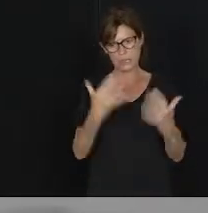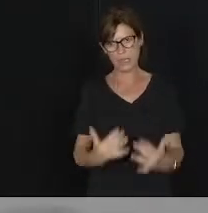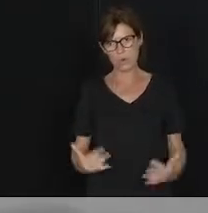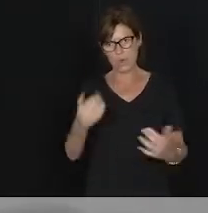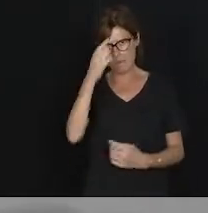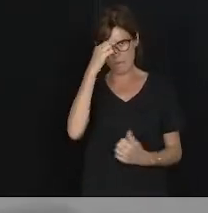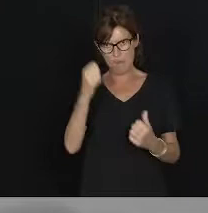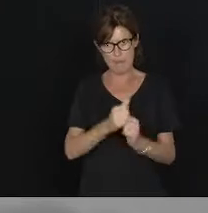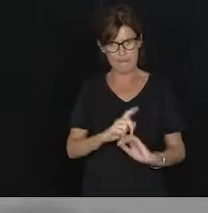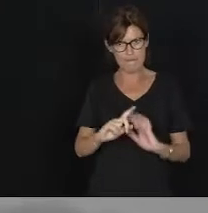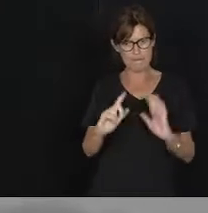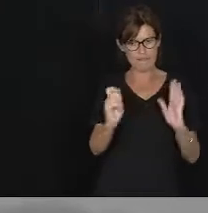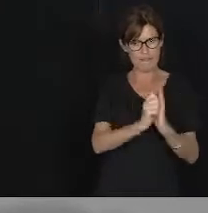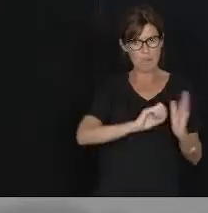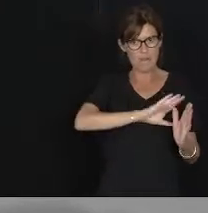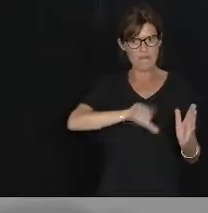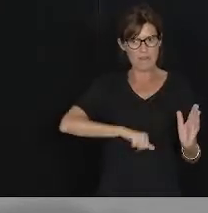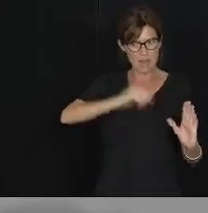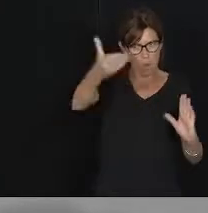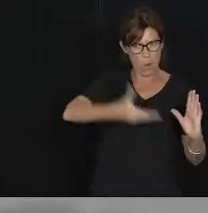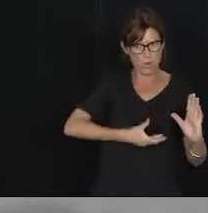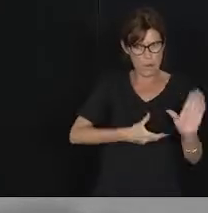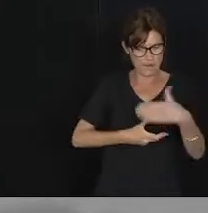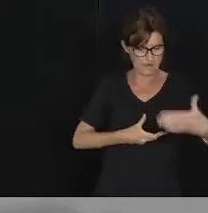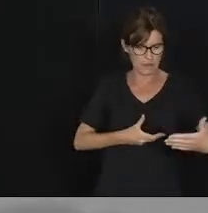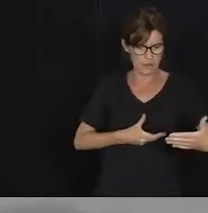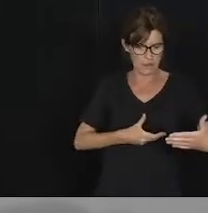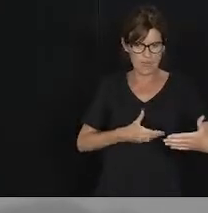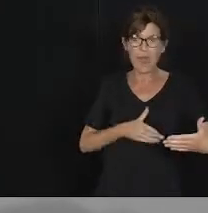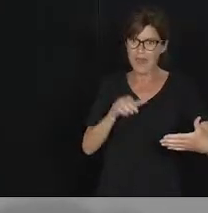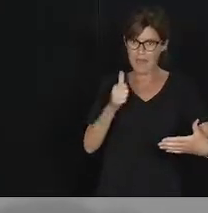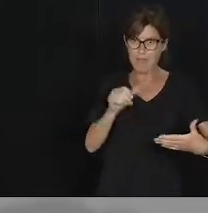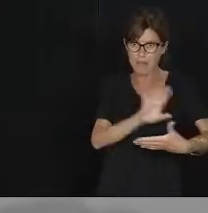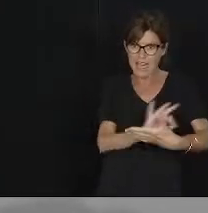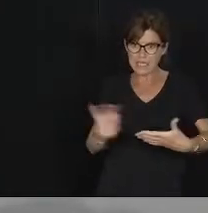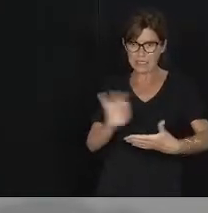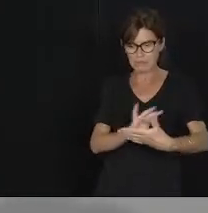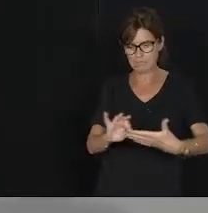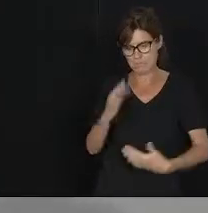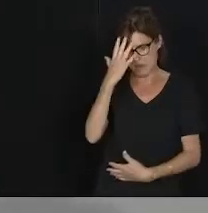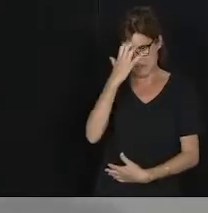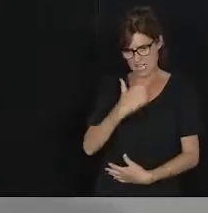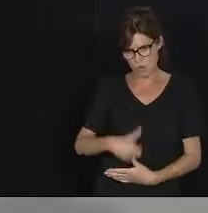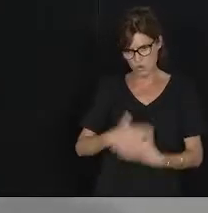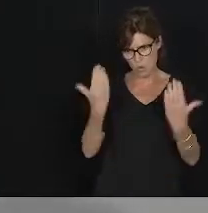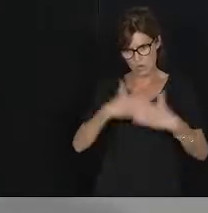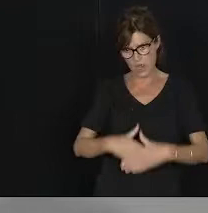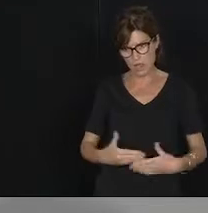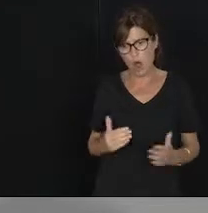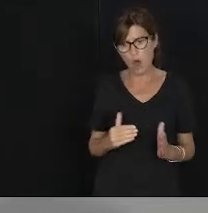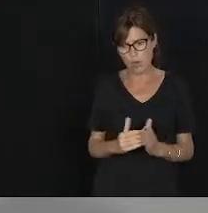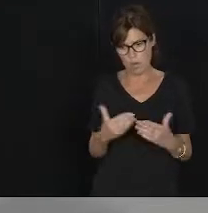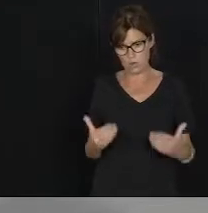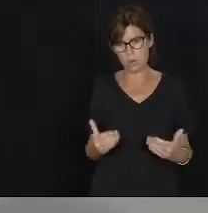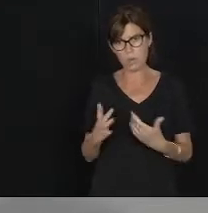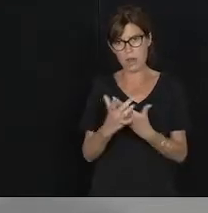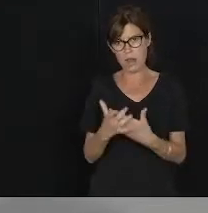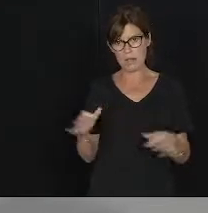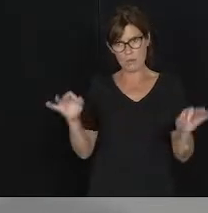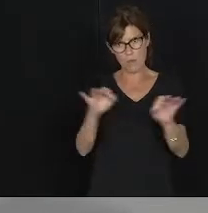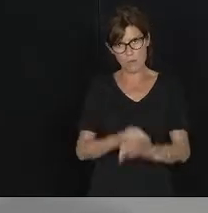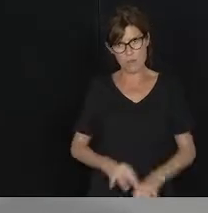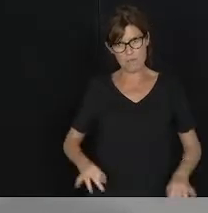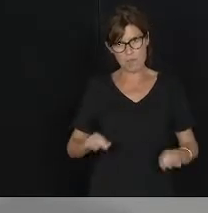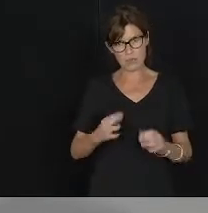son dernier signe de vie. Et elle écrit « Triste journée encore aujourd'hui. Pas de lettre. Ce serait bien assez